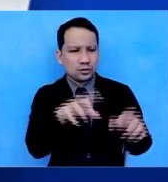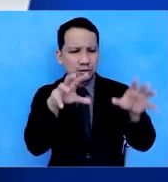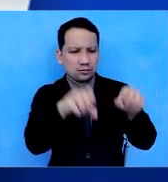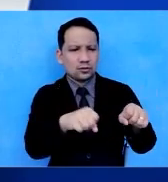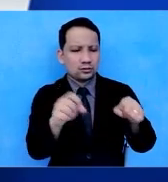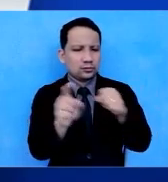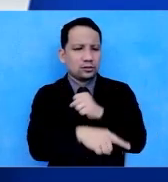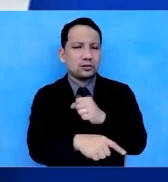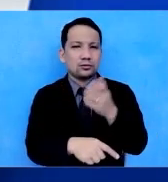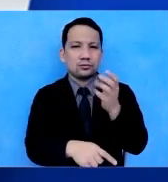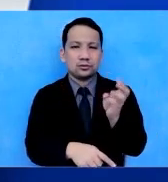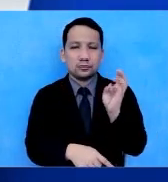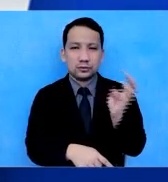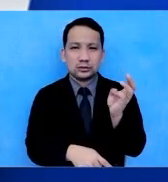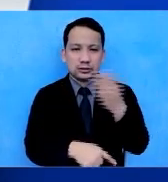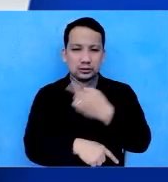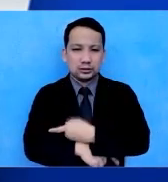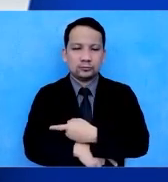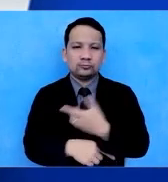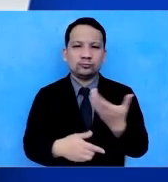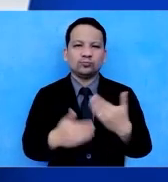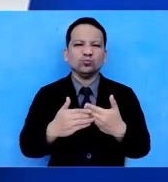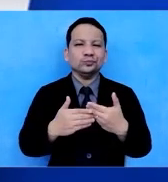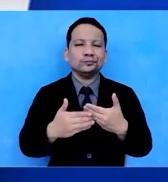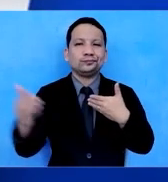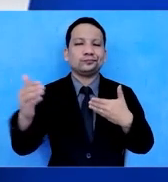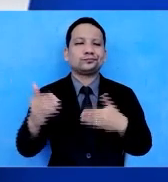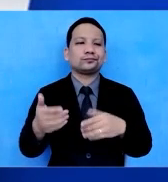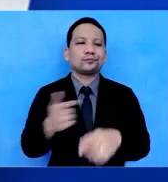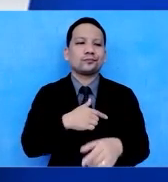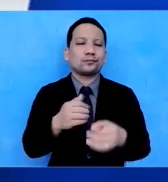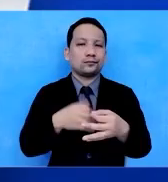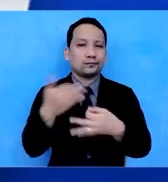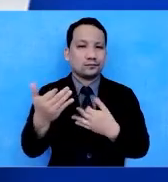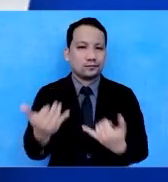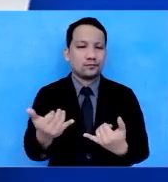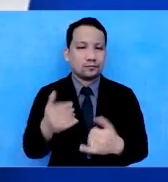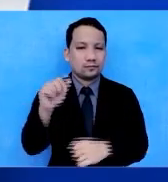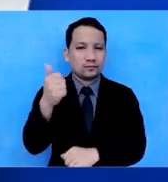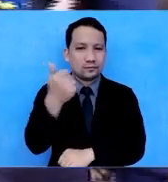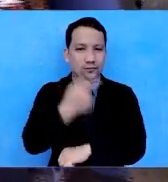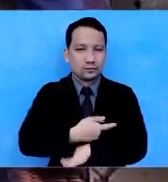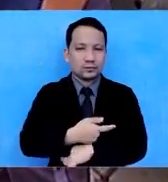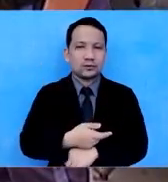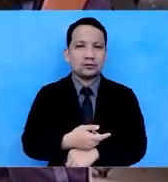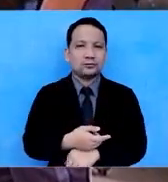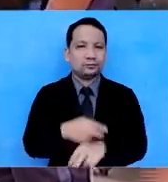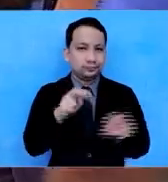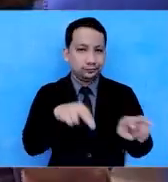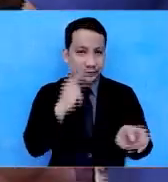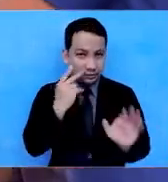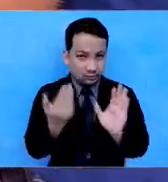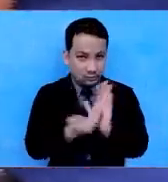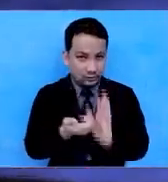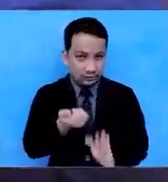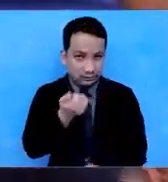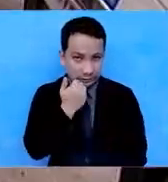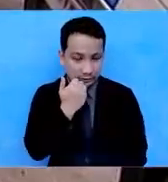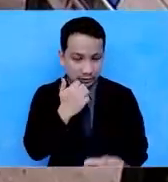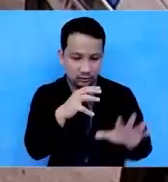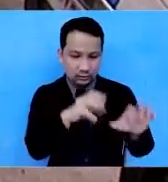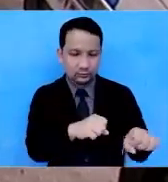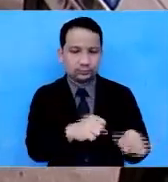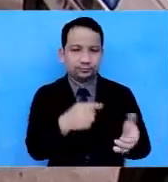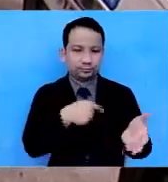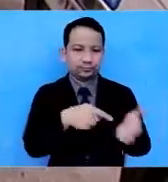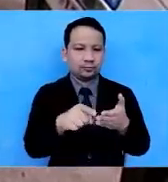sa loob ng 60 araw. Mas mahaba kumpara sa pinaiiral ngayong 10 araw. Kung mapapatunayang mali ang panghuhuli,